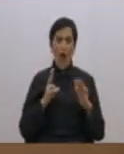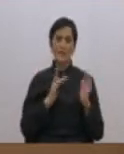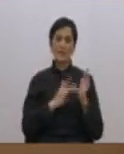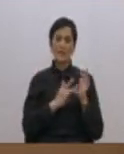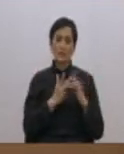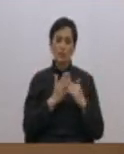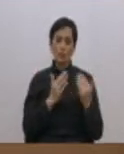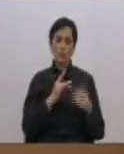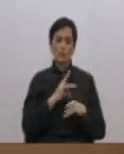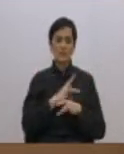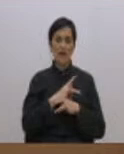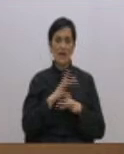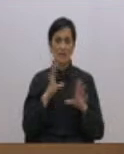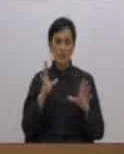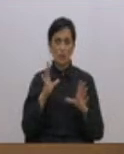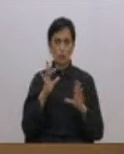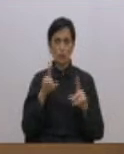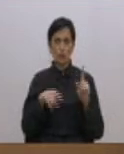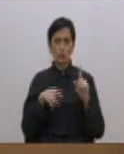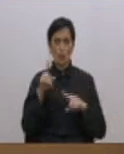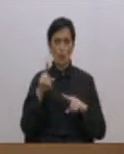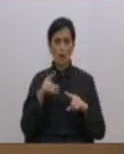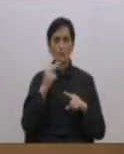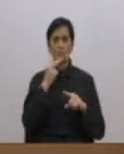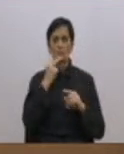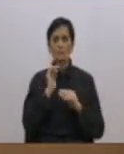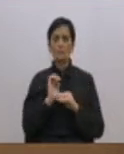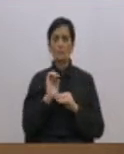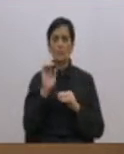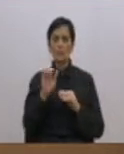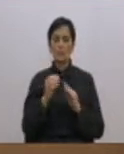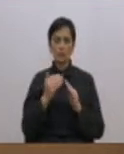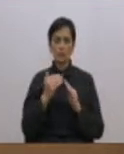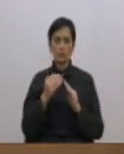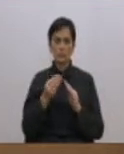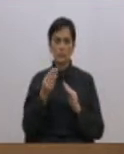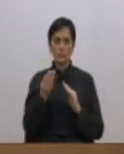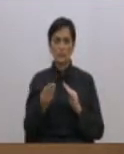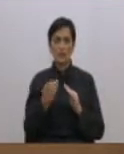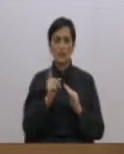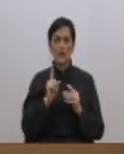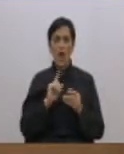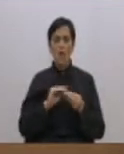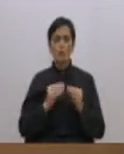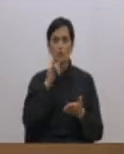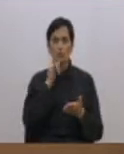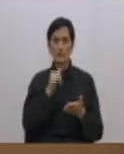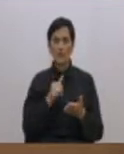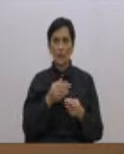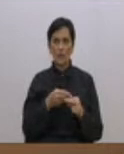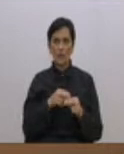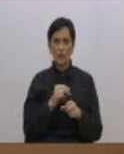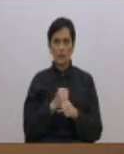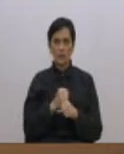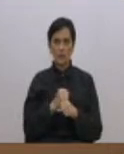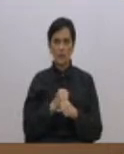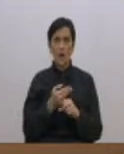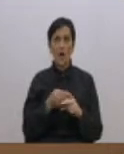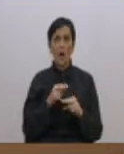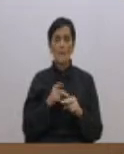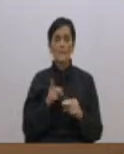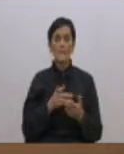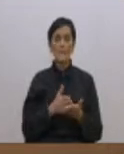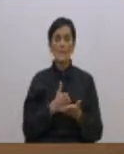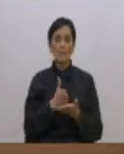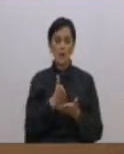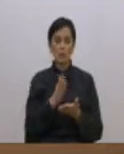დღესასწაულებზე მოხდეს თქვა ზოგადად შეგზავნა, ვისაც აქვს სურვილი, ამ შემთხვევაში რა პრობლემების წინაშე ვდგებით და ამ მიმართულებით თუ გაქვთ